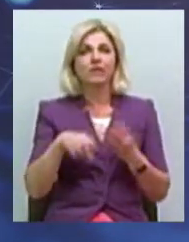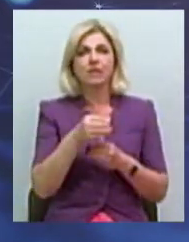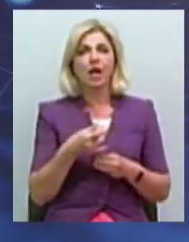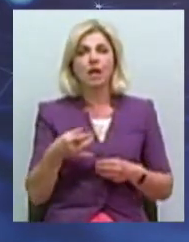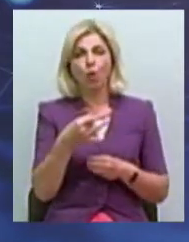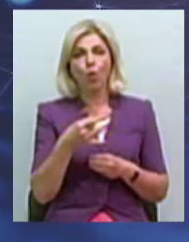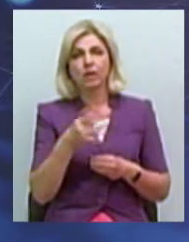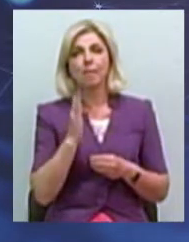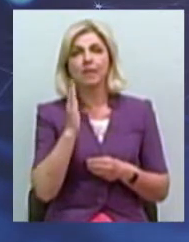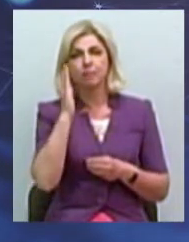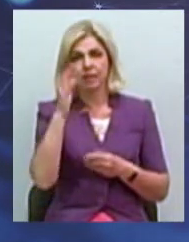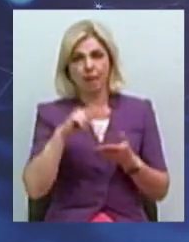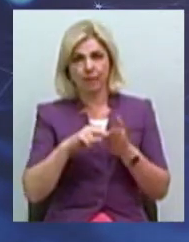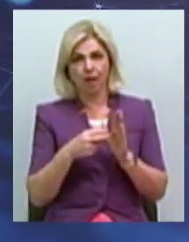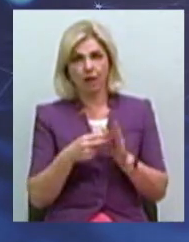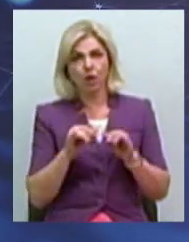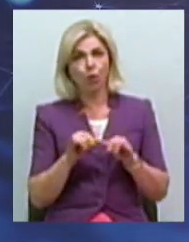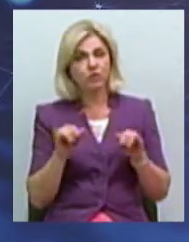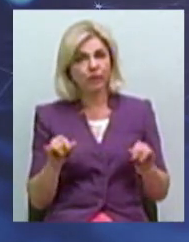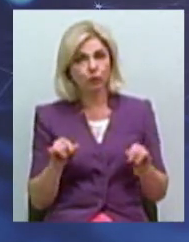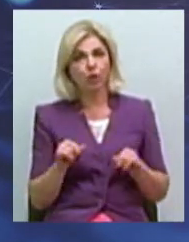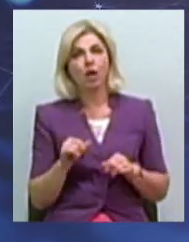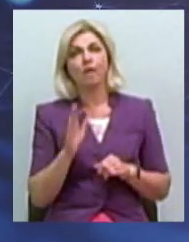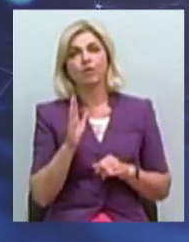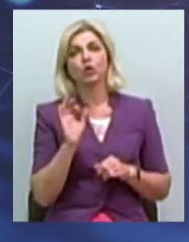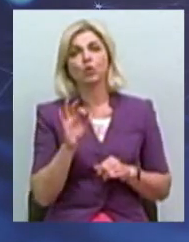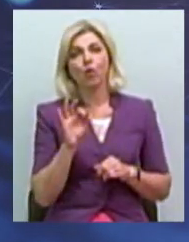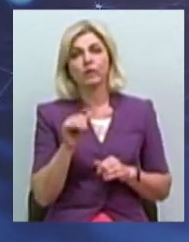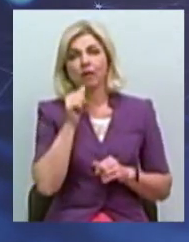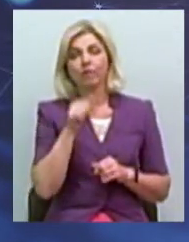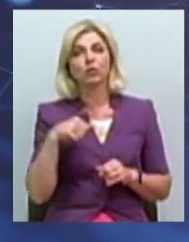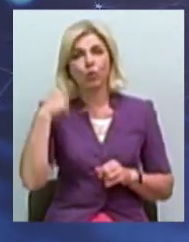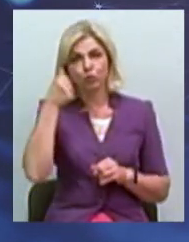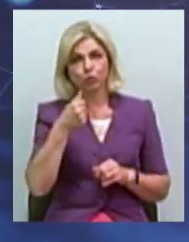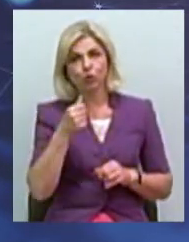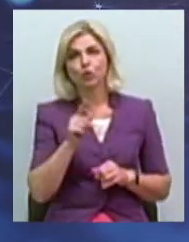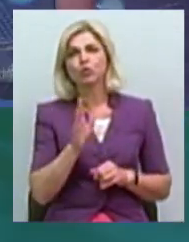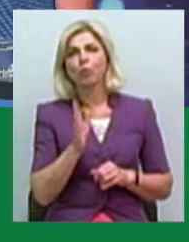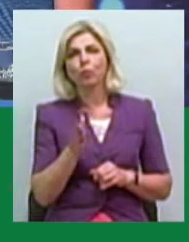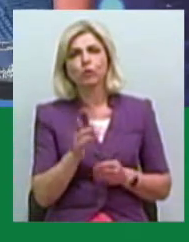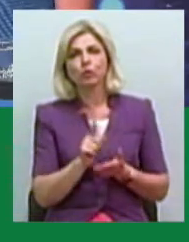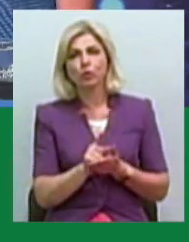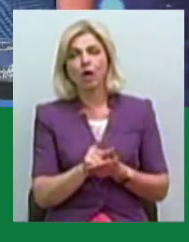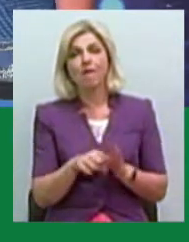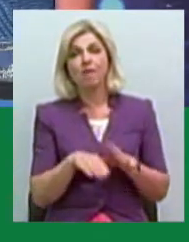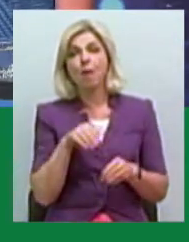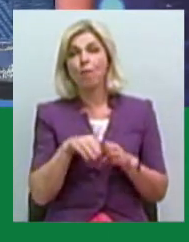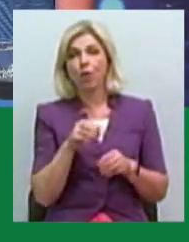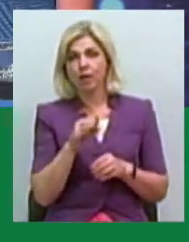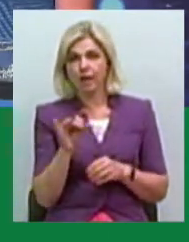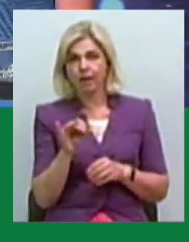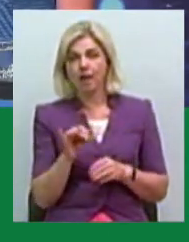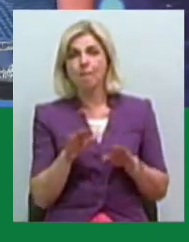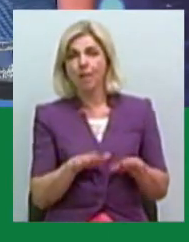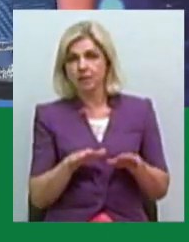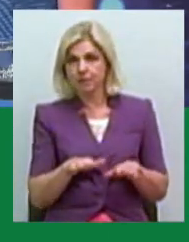розвитку, так, в жовтні наступного року, нагадаєте, що ви говорили, має відбутися? Вибори місцеві. А, місцеві вибори. Але так,